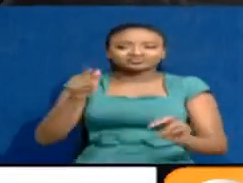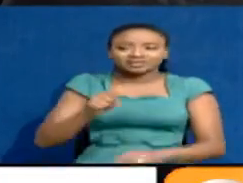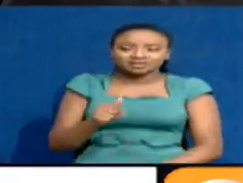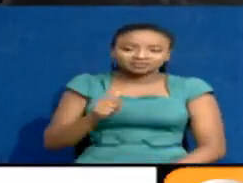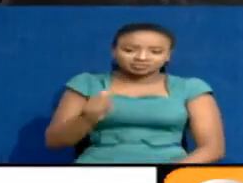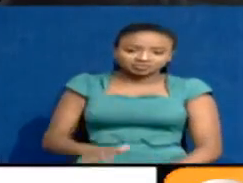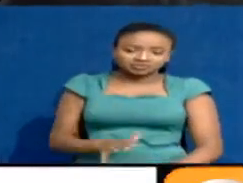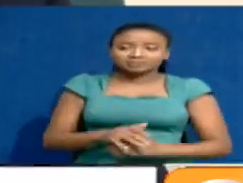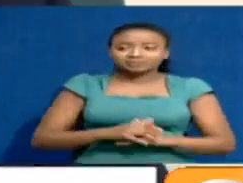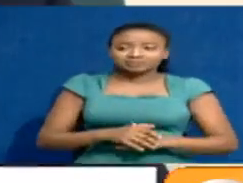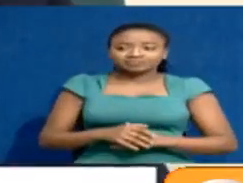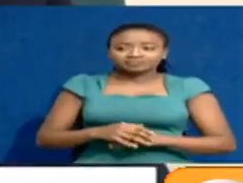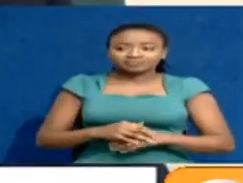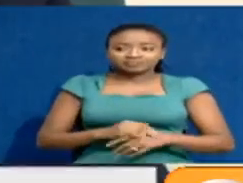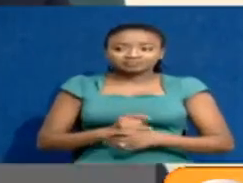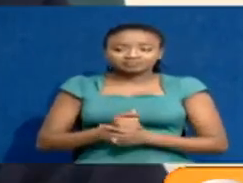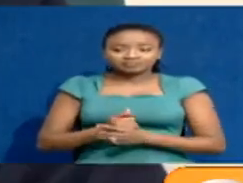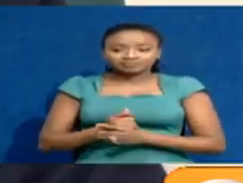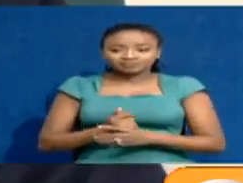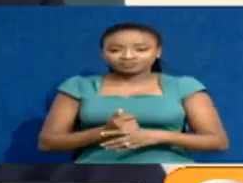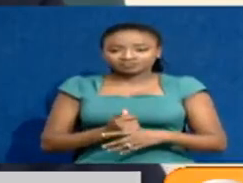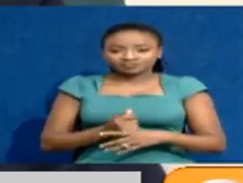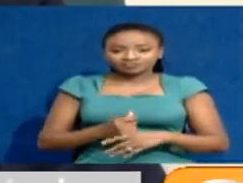cha polisi cha Molo. Hatuna uhakika kama